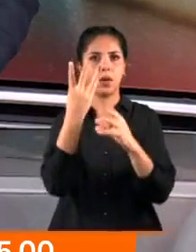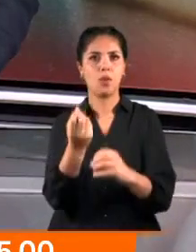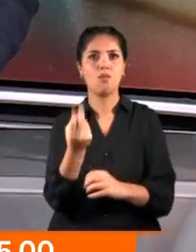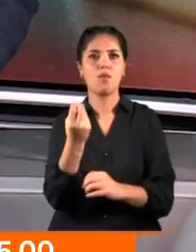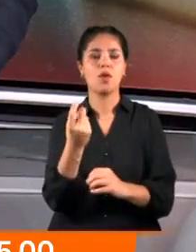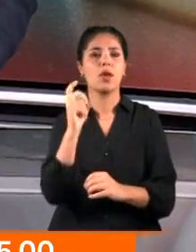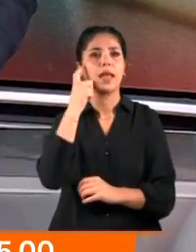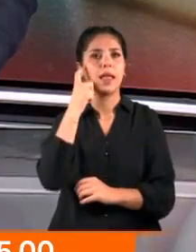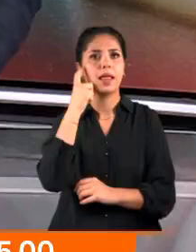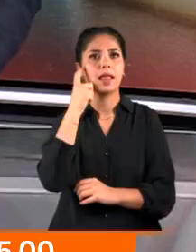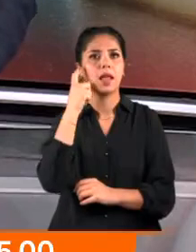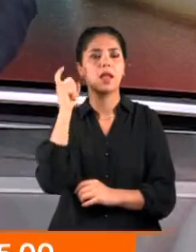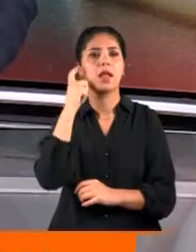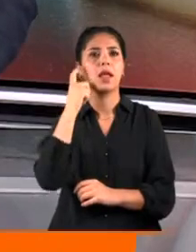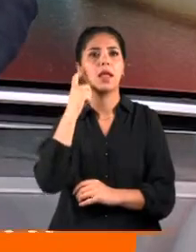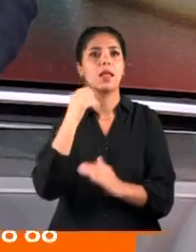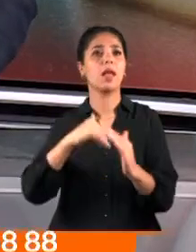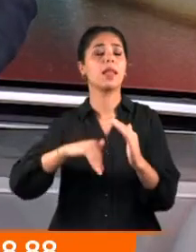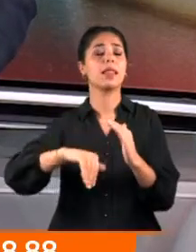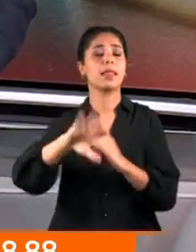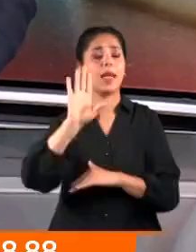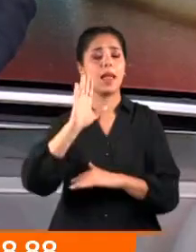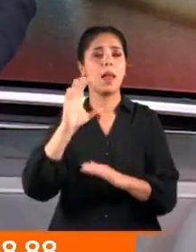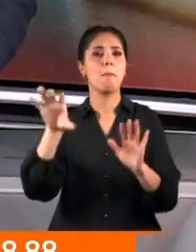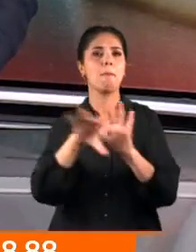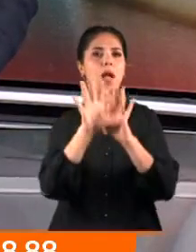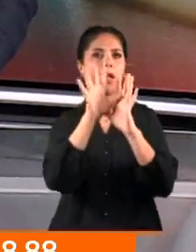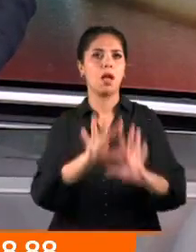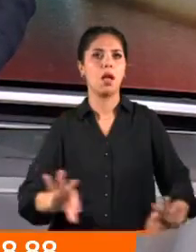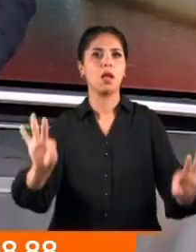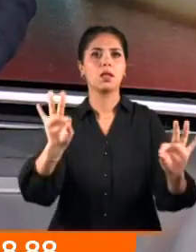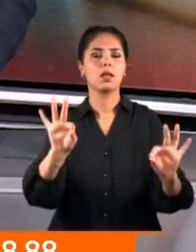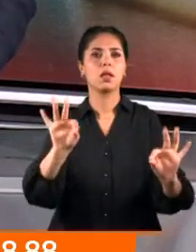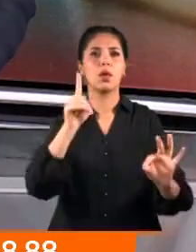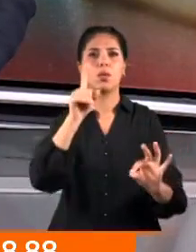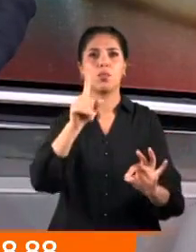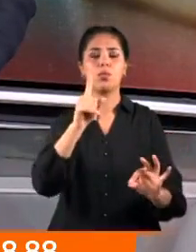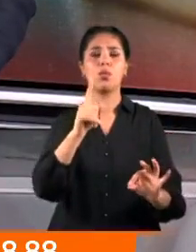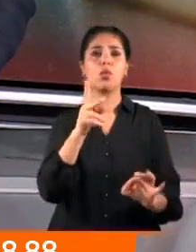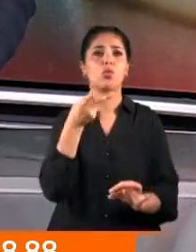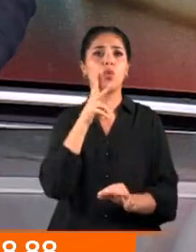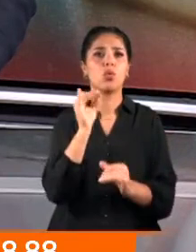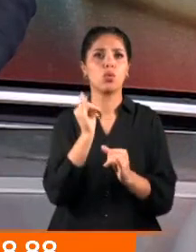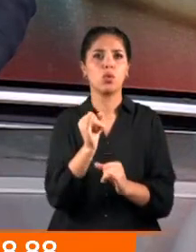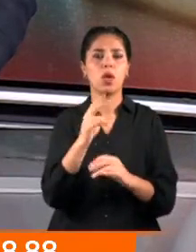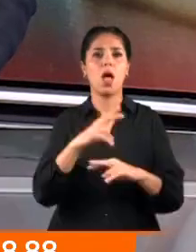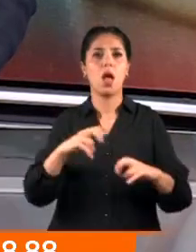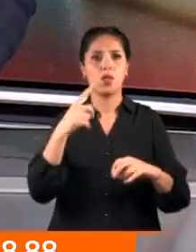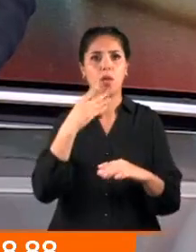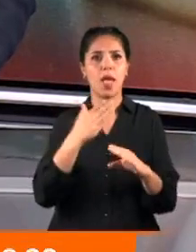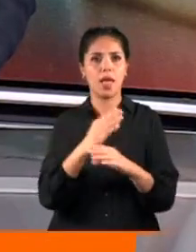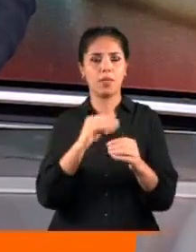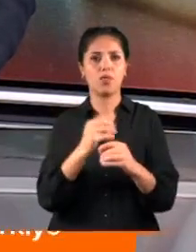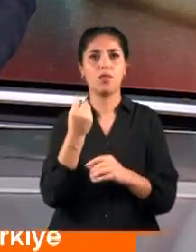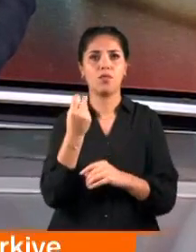bakteri olduğu iddiası iddia olmaktan çıktığı belgelendi ortaya çıkan sonuç ürkütücü Çünkü yapılan analiz ekmekteki